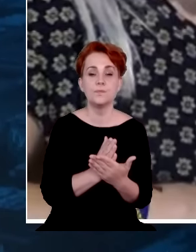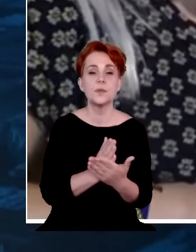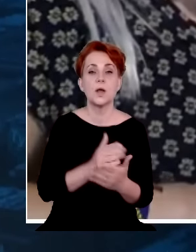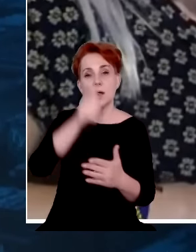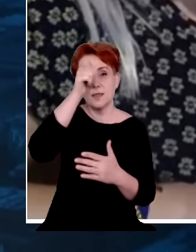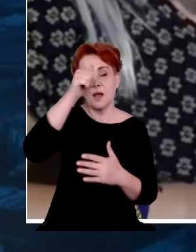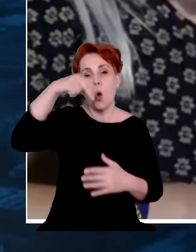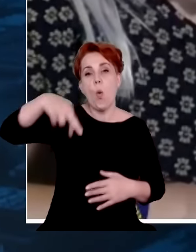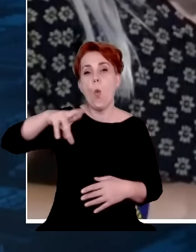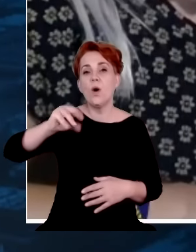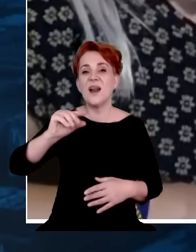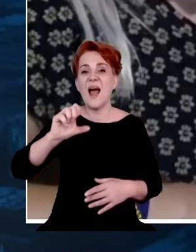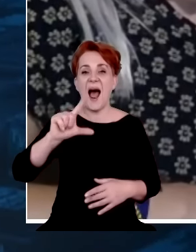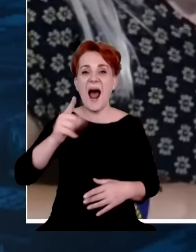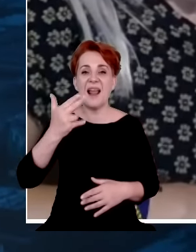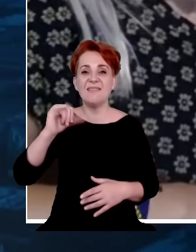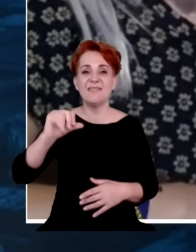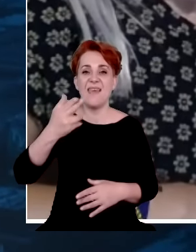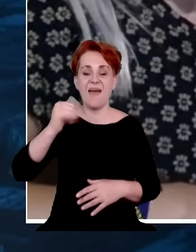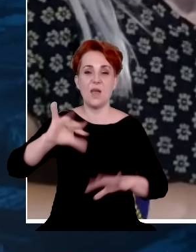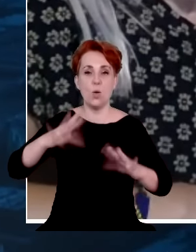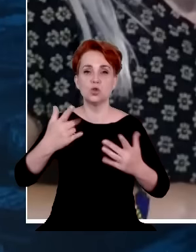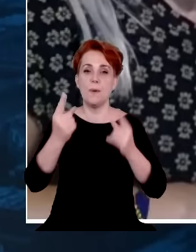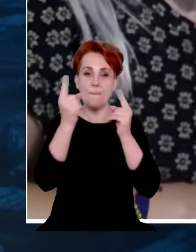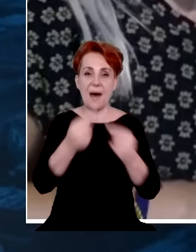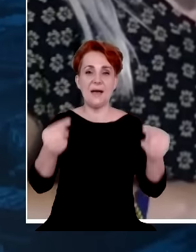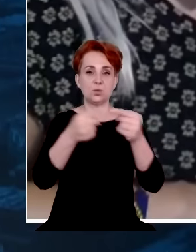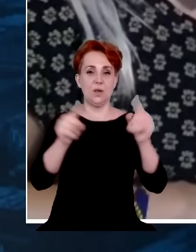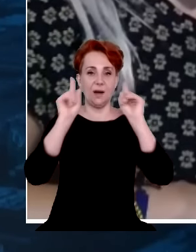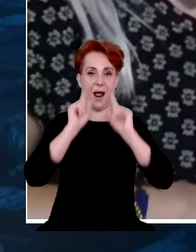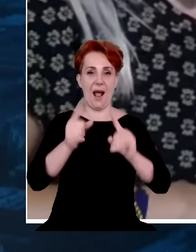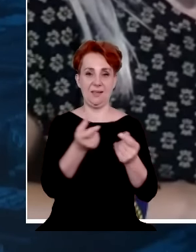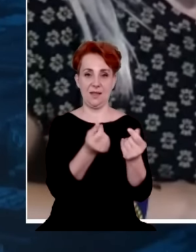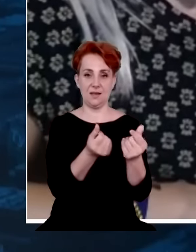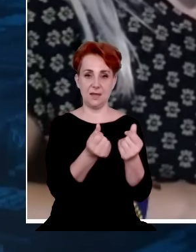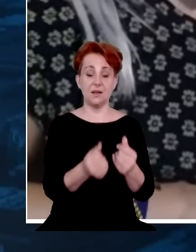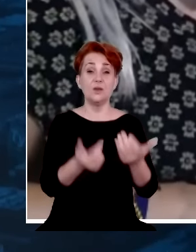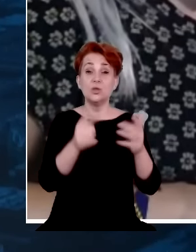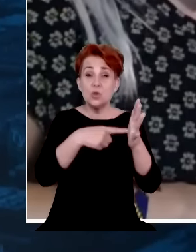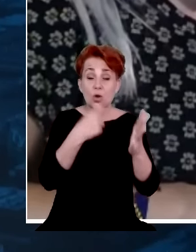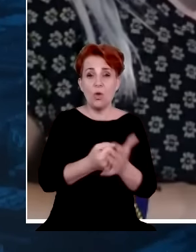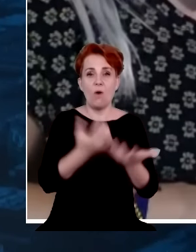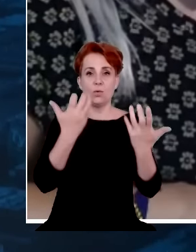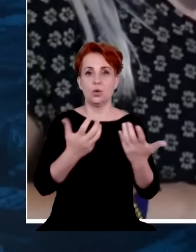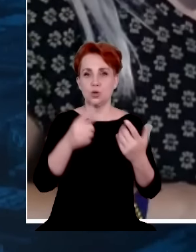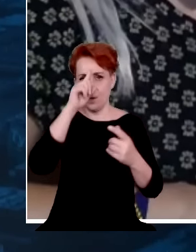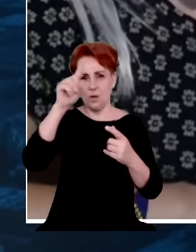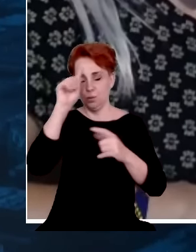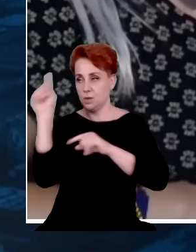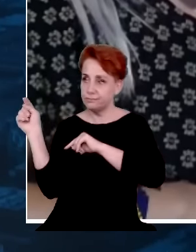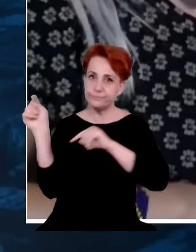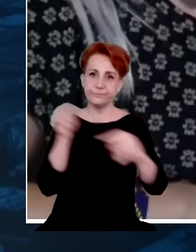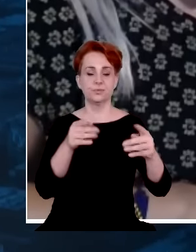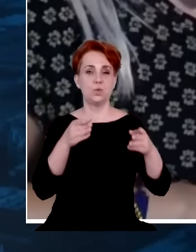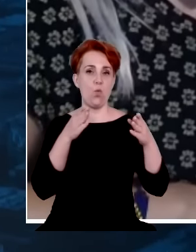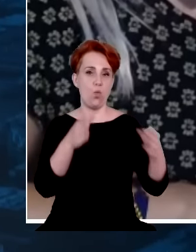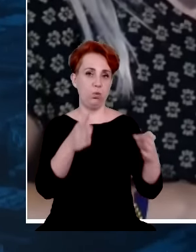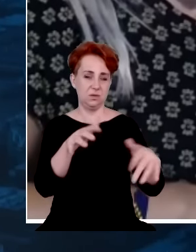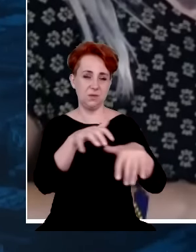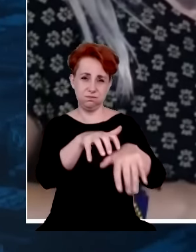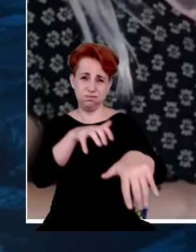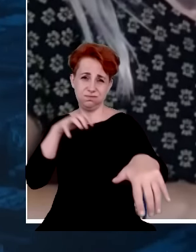c i proszę popatrzeć chcą wyprowadzić po raz kolejny ludzi na ulicę Pod pretekstem właśnie